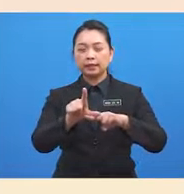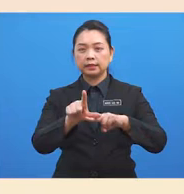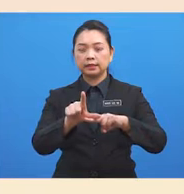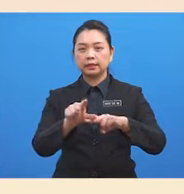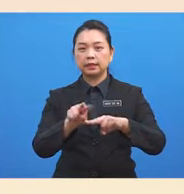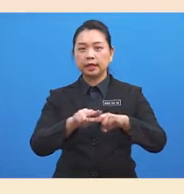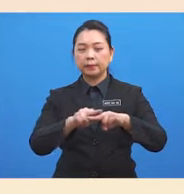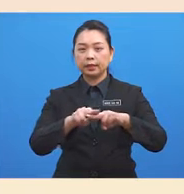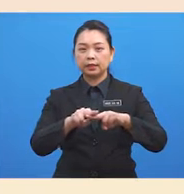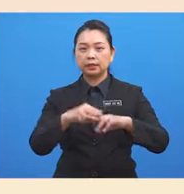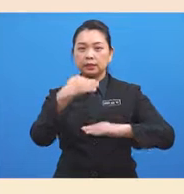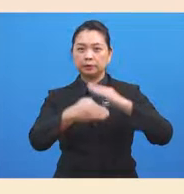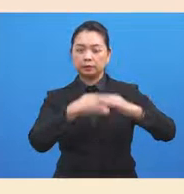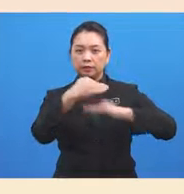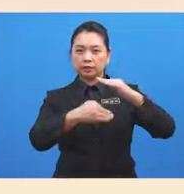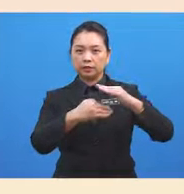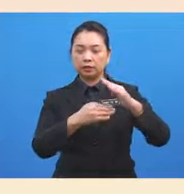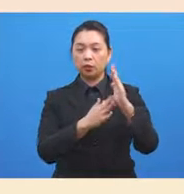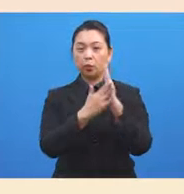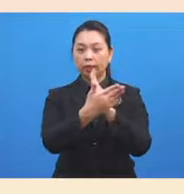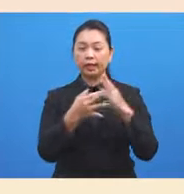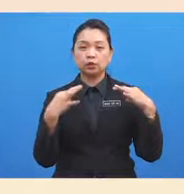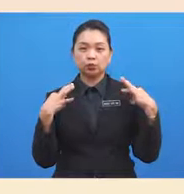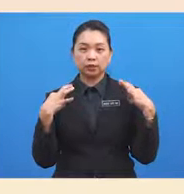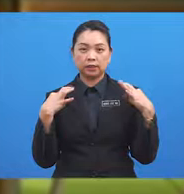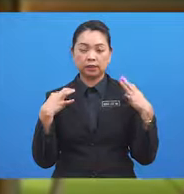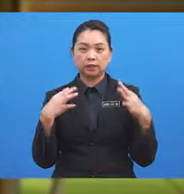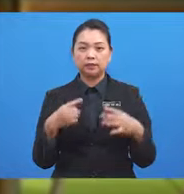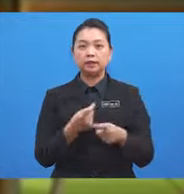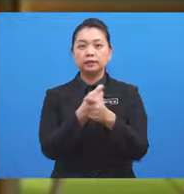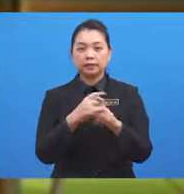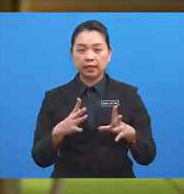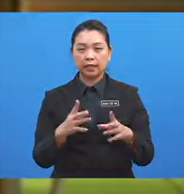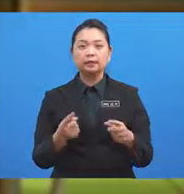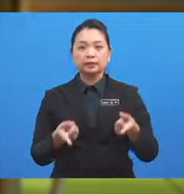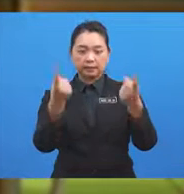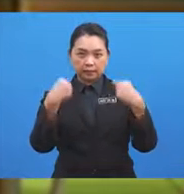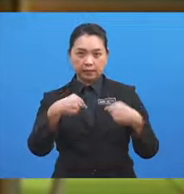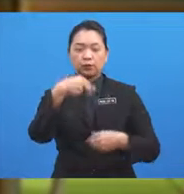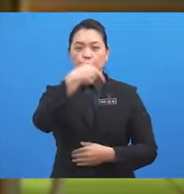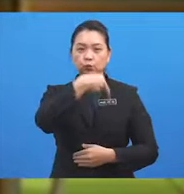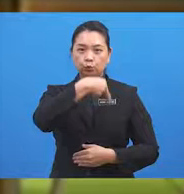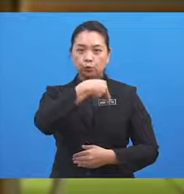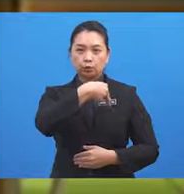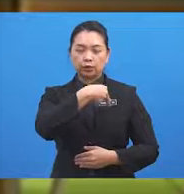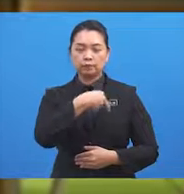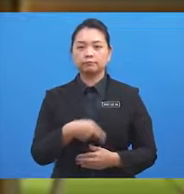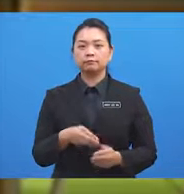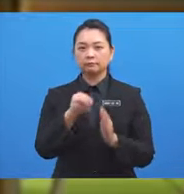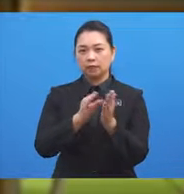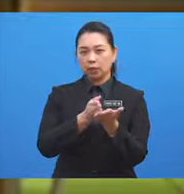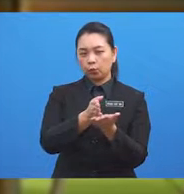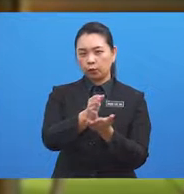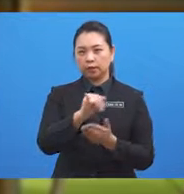MRT yang dibina oleh pihak swasta telah mendatangkan keuntungan melalui